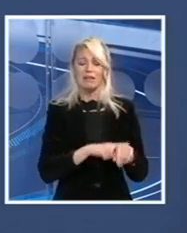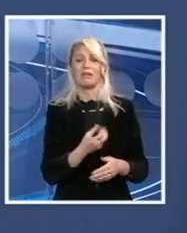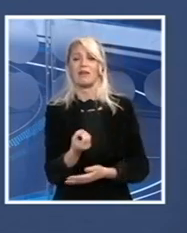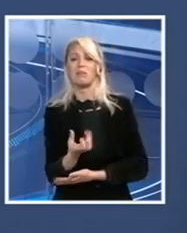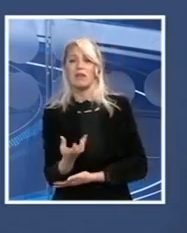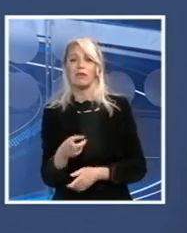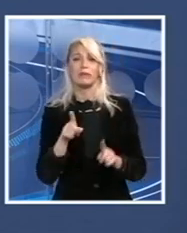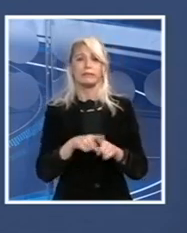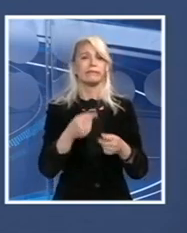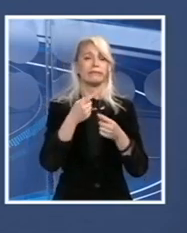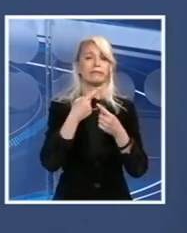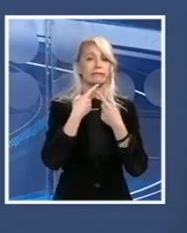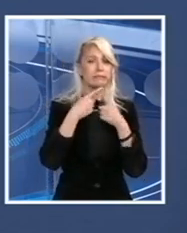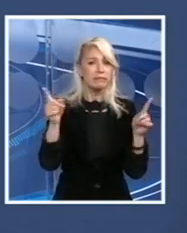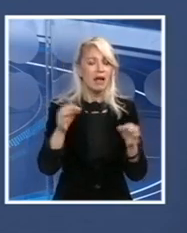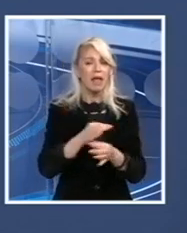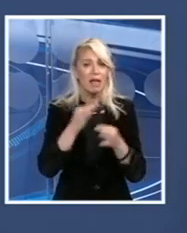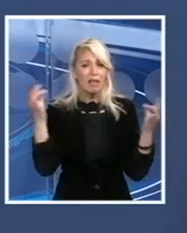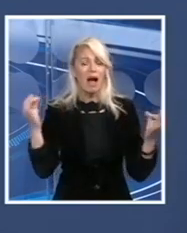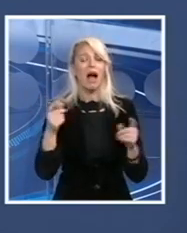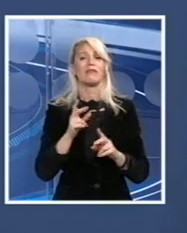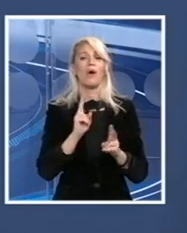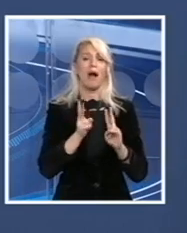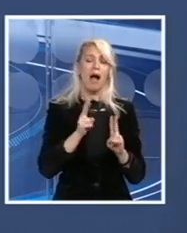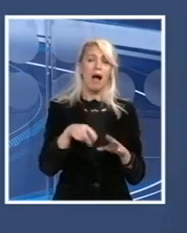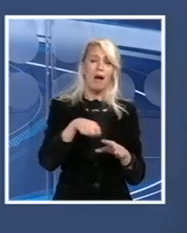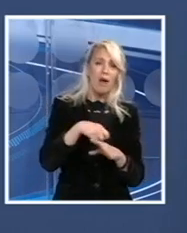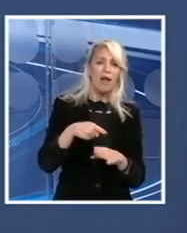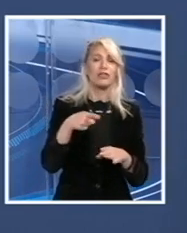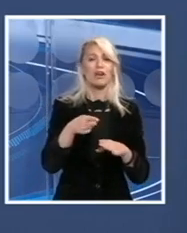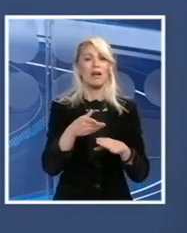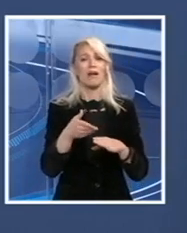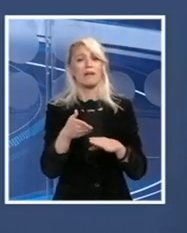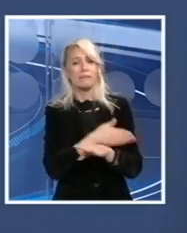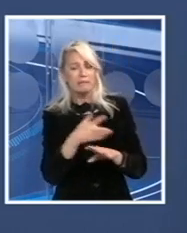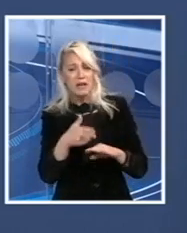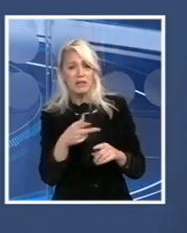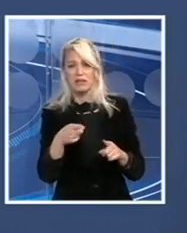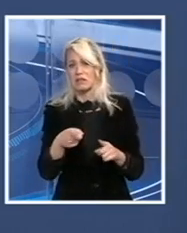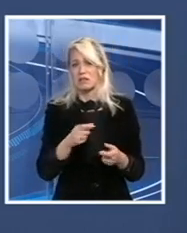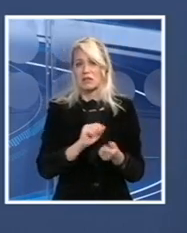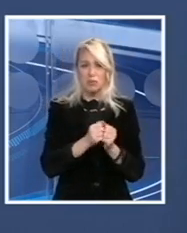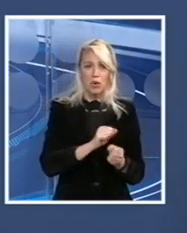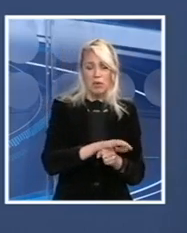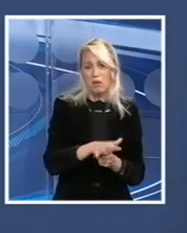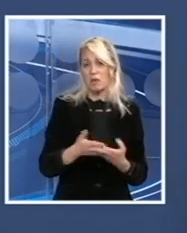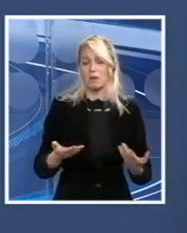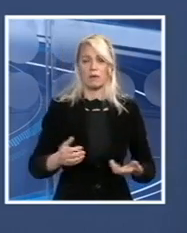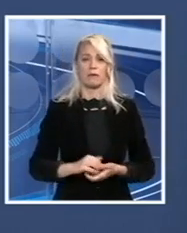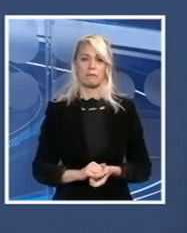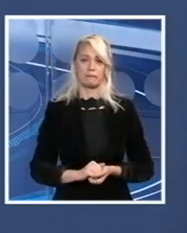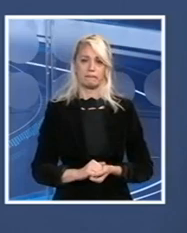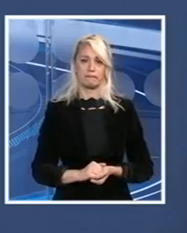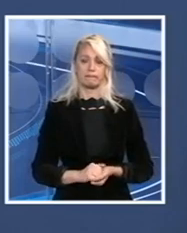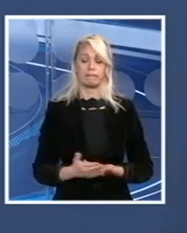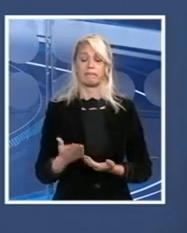i širenjem svih informacija o načinu prevencije zaustavimo ovu epidemiju u našoj zemlji.